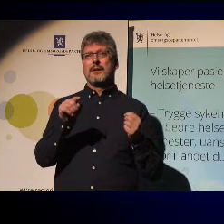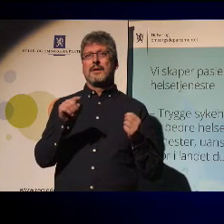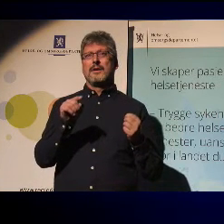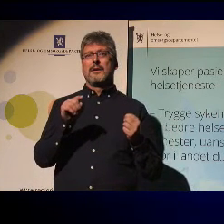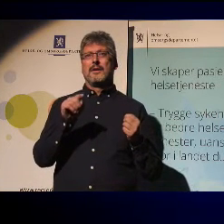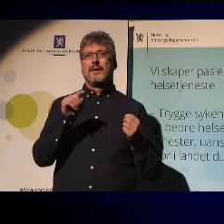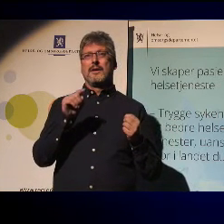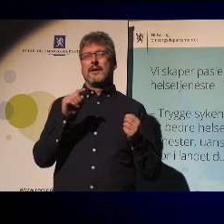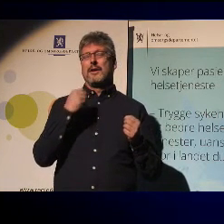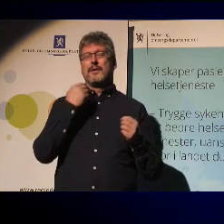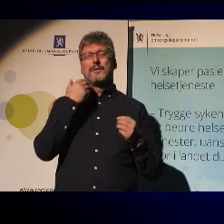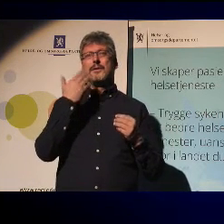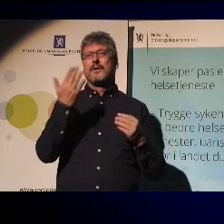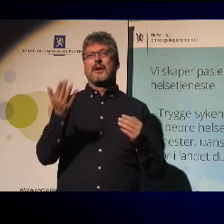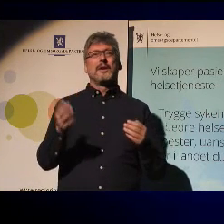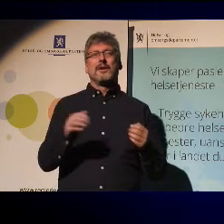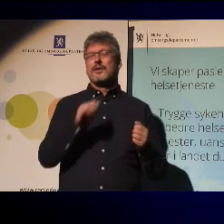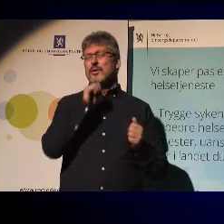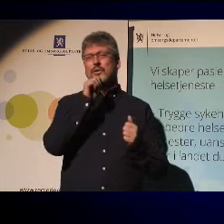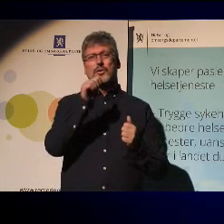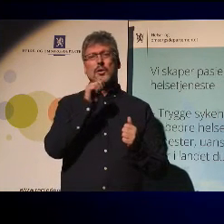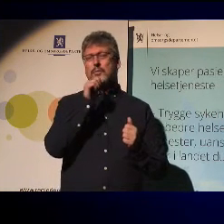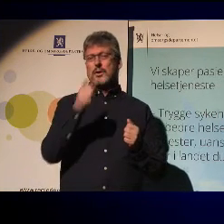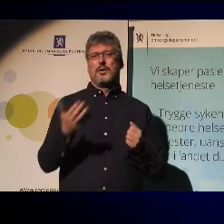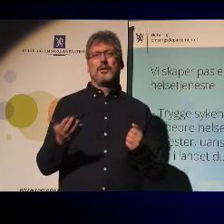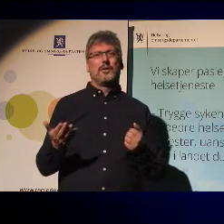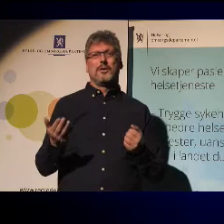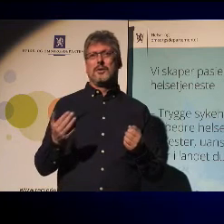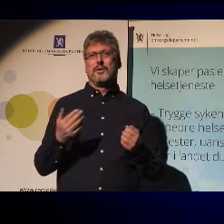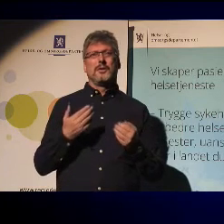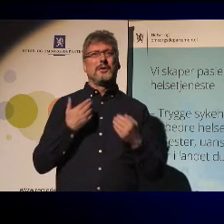begravd, Tommy,